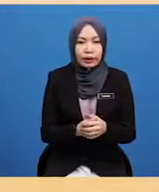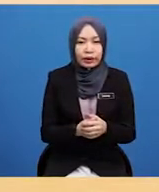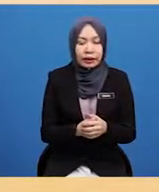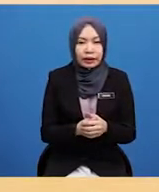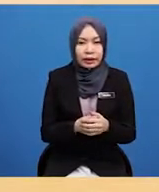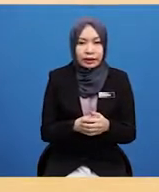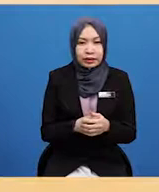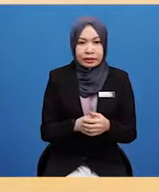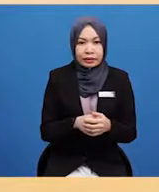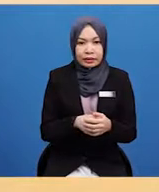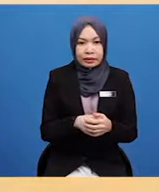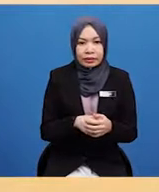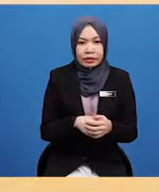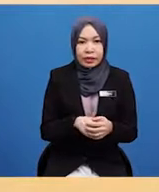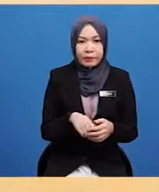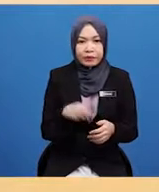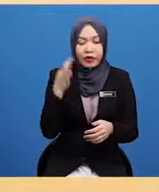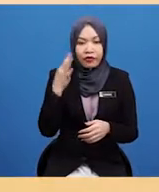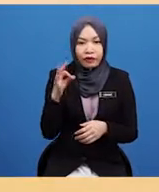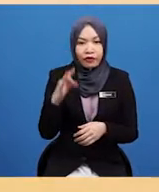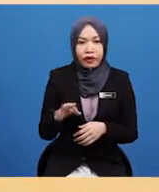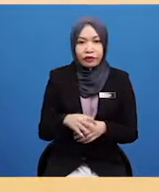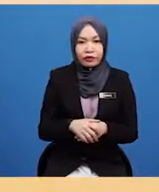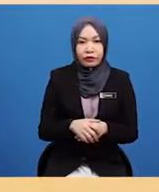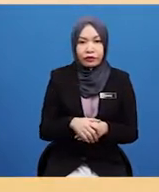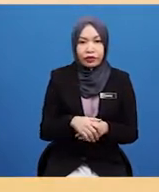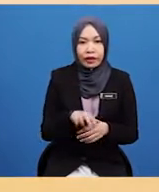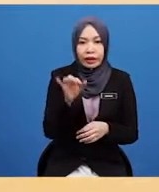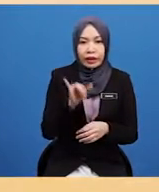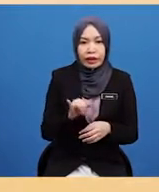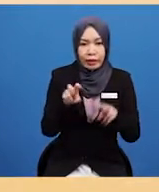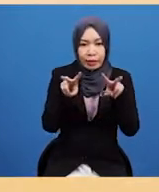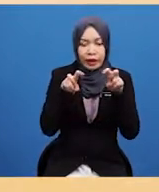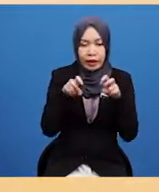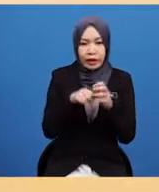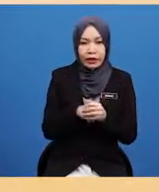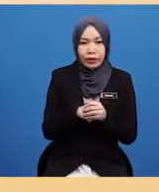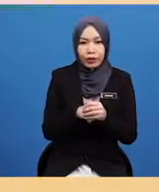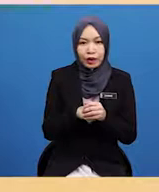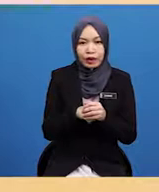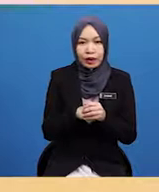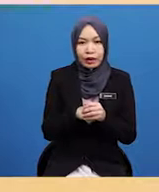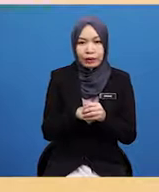tu. Antara faktor yang mempengaruhi perjuangan Tok Canggu ialah